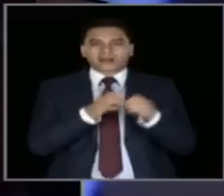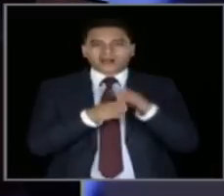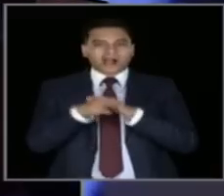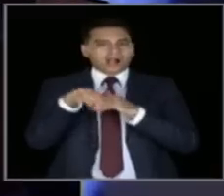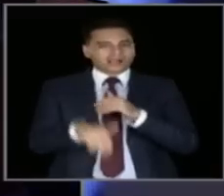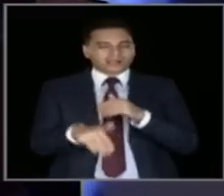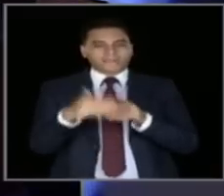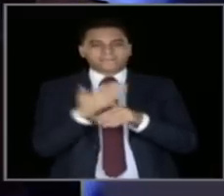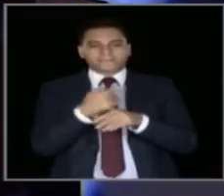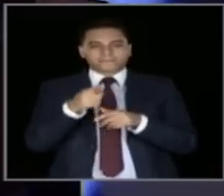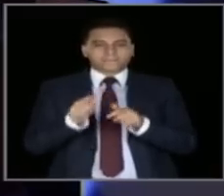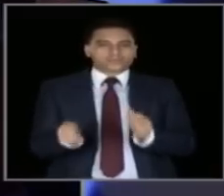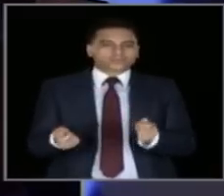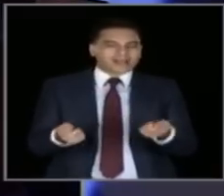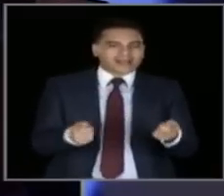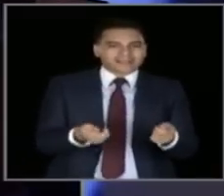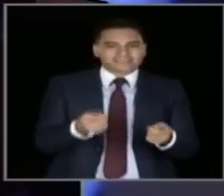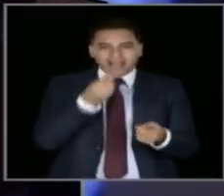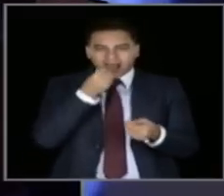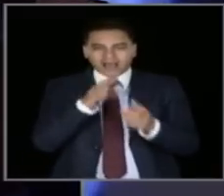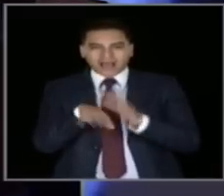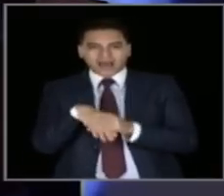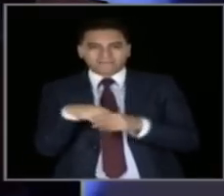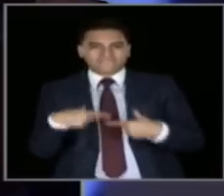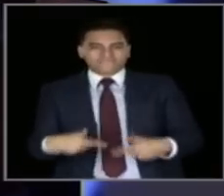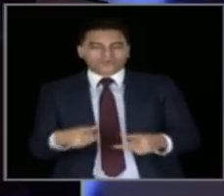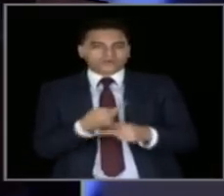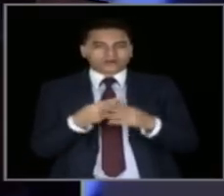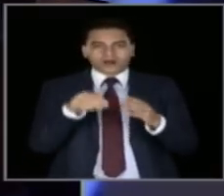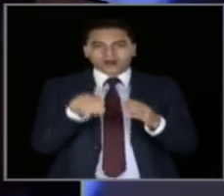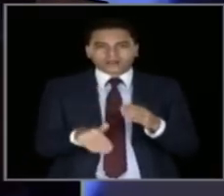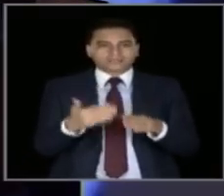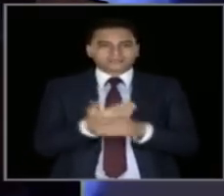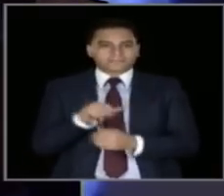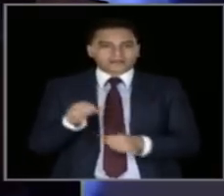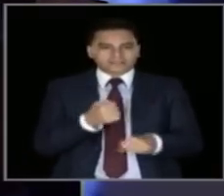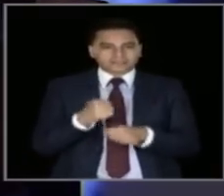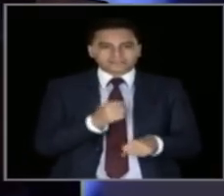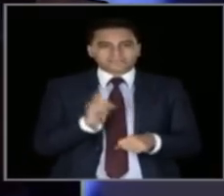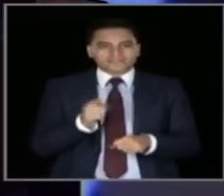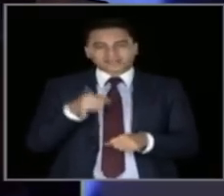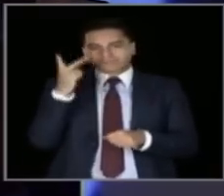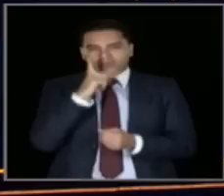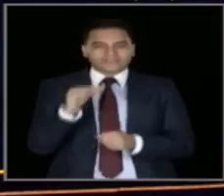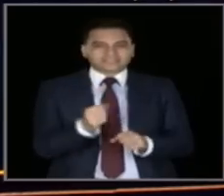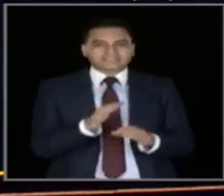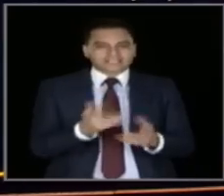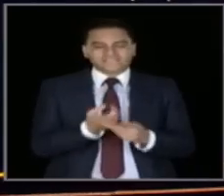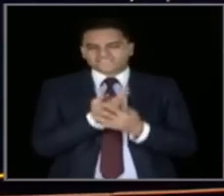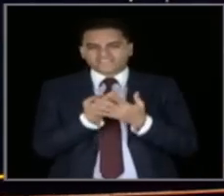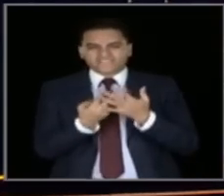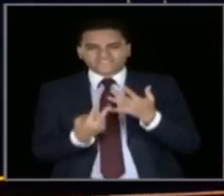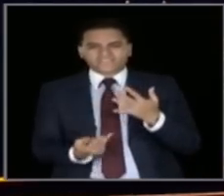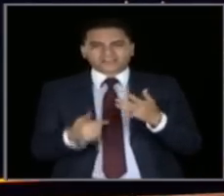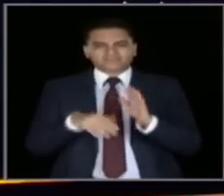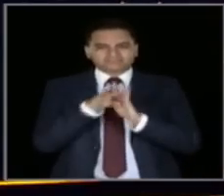ما ينفعش تقف على بوتاجاز، ما ينفعش تحط الصينيه في الفرن، ما ينفعش تكنس، زي هتنضف البيت وهي مش شايفه، زي تلبس